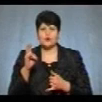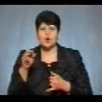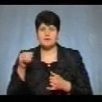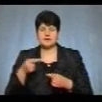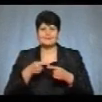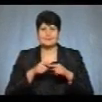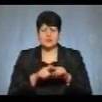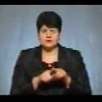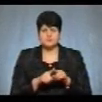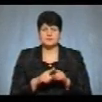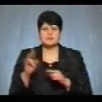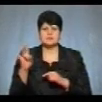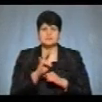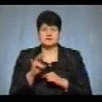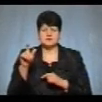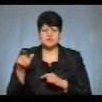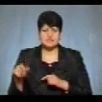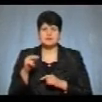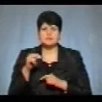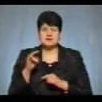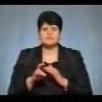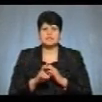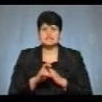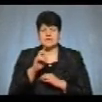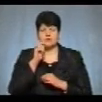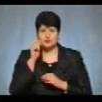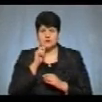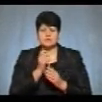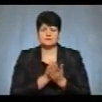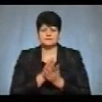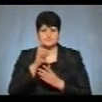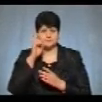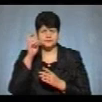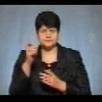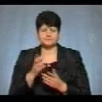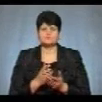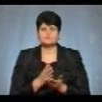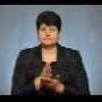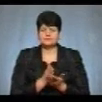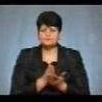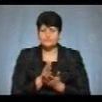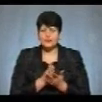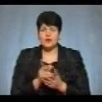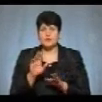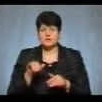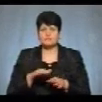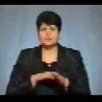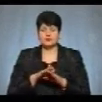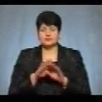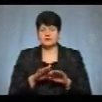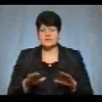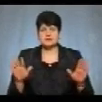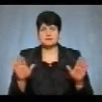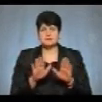і Кременецький православної церкви України Нестор відправив молебень. Після того вихованці коледжу виконували пісні і декламували